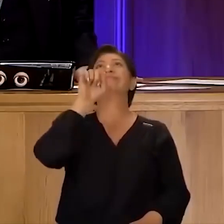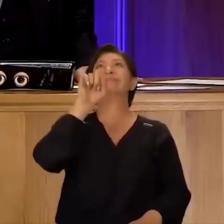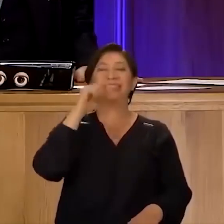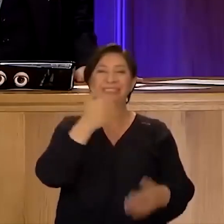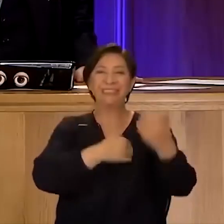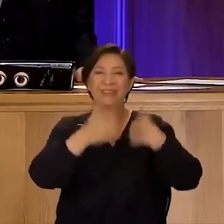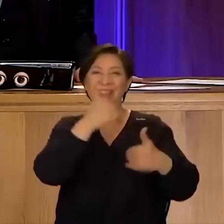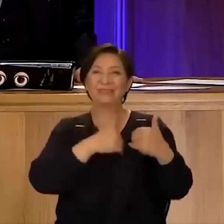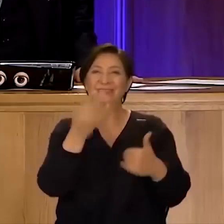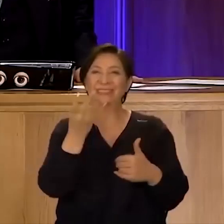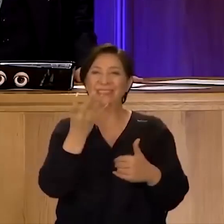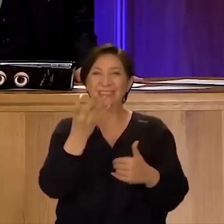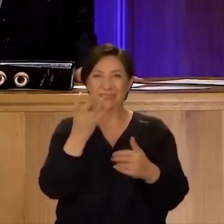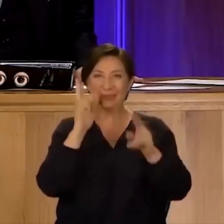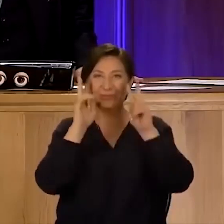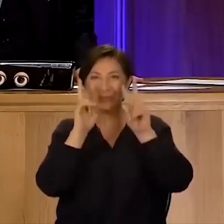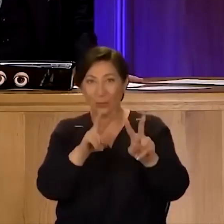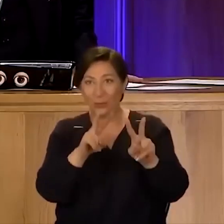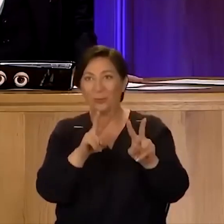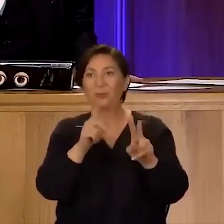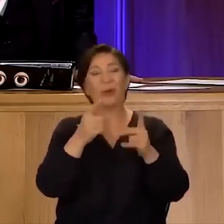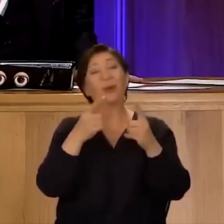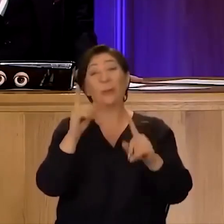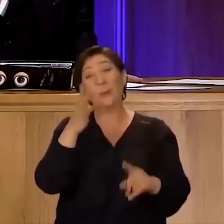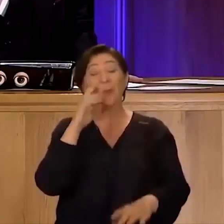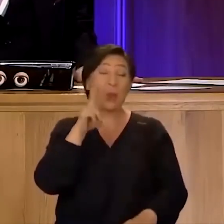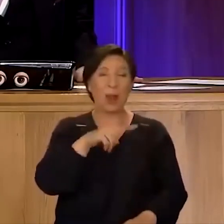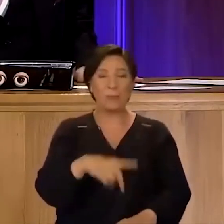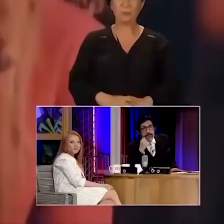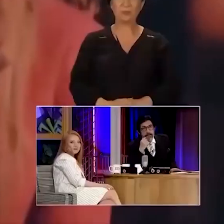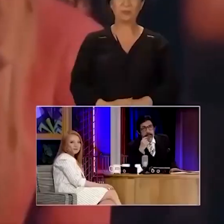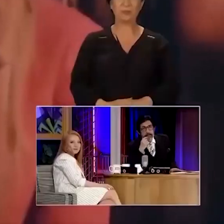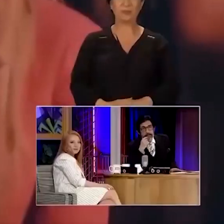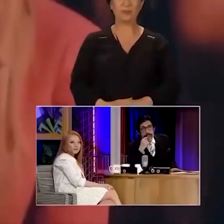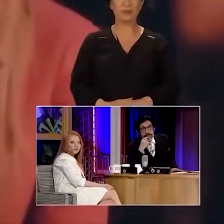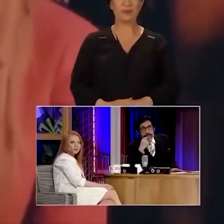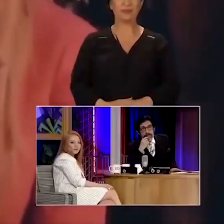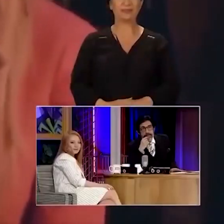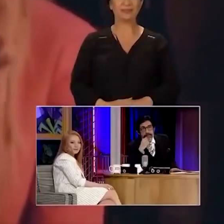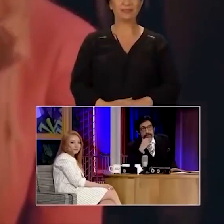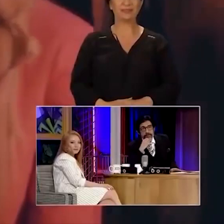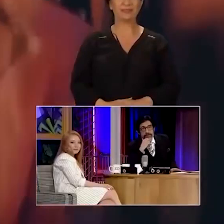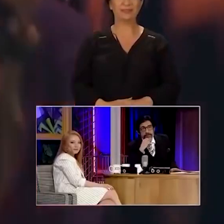tarihi İşte o kılıkta gördüm O da ayrı bir onu göreyim o zaman o